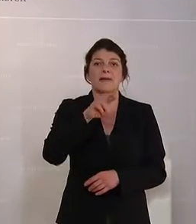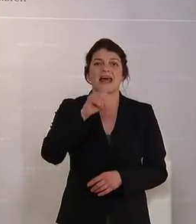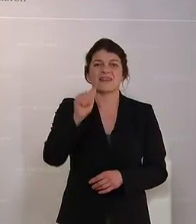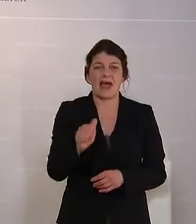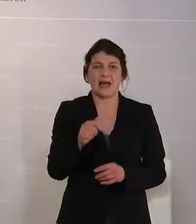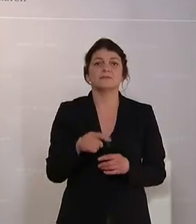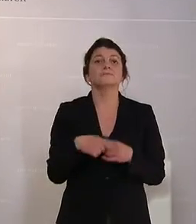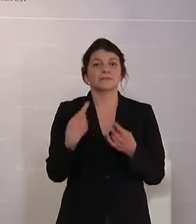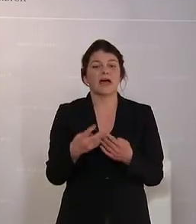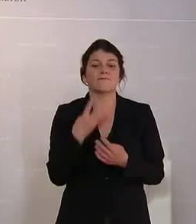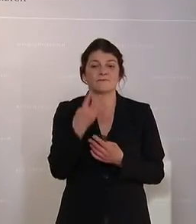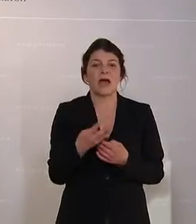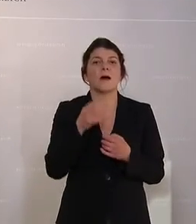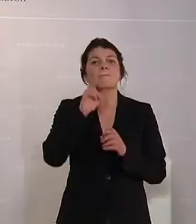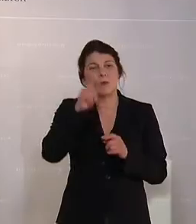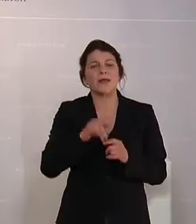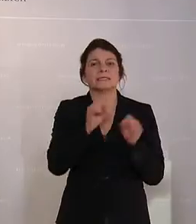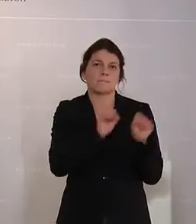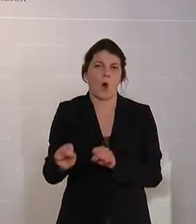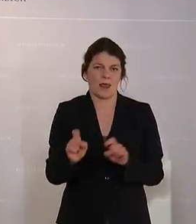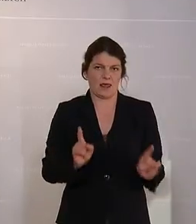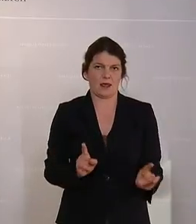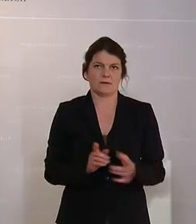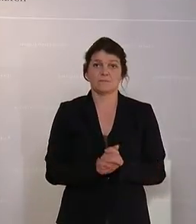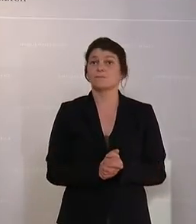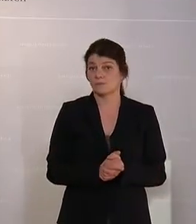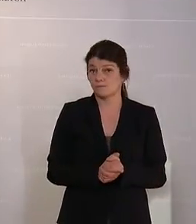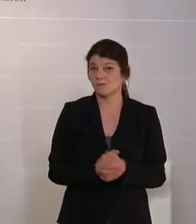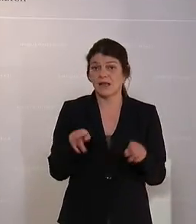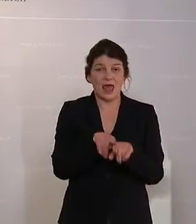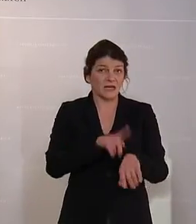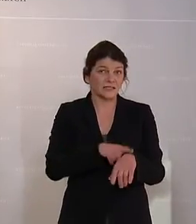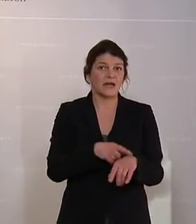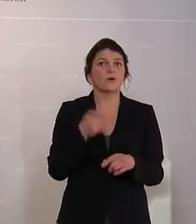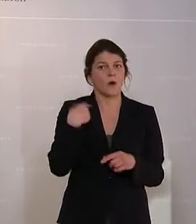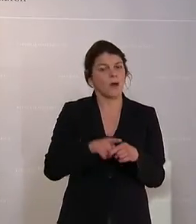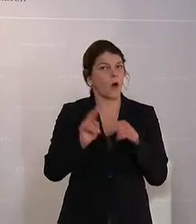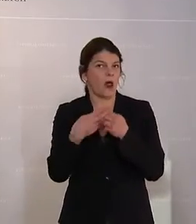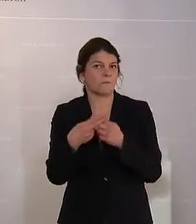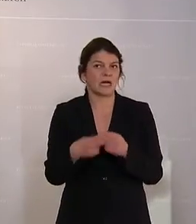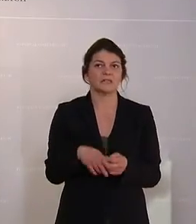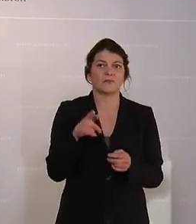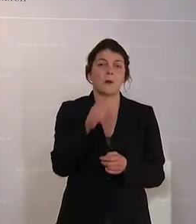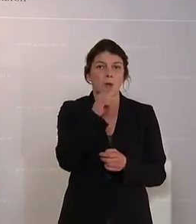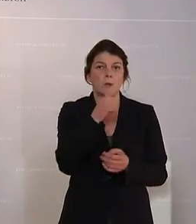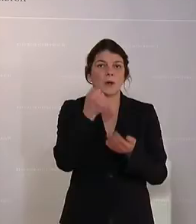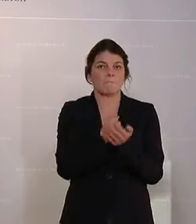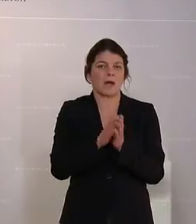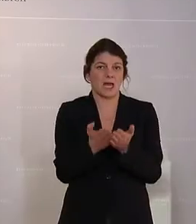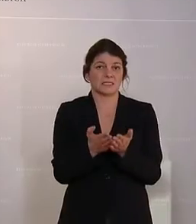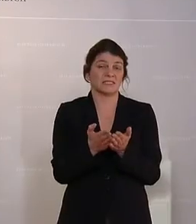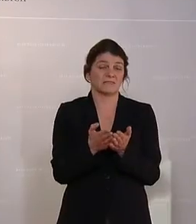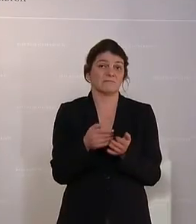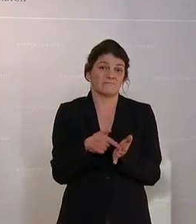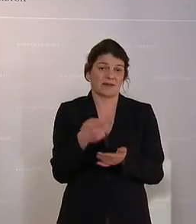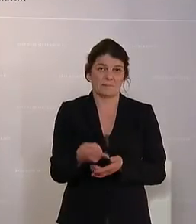mRNA-Impfstoffen nach 4 Monaten möglich. Parallel dazu wird es eine Anpassung im grünen Pass diesbezüglich